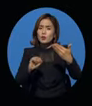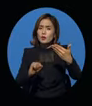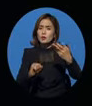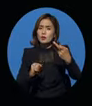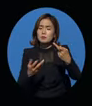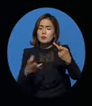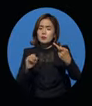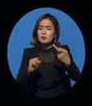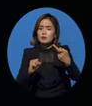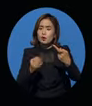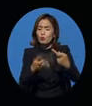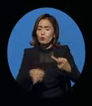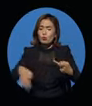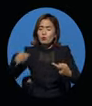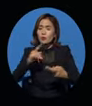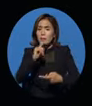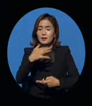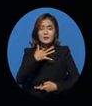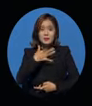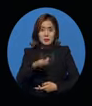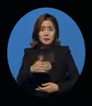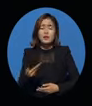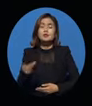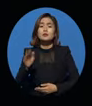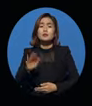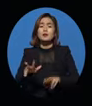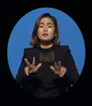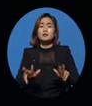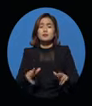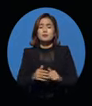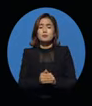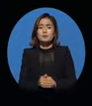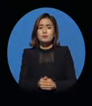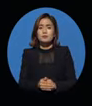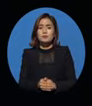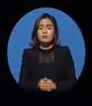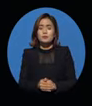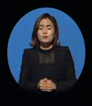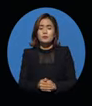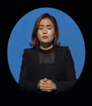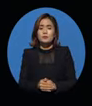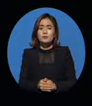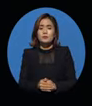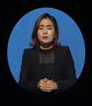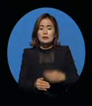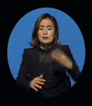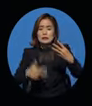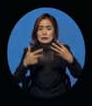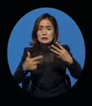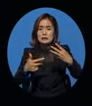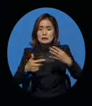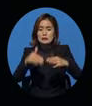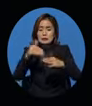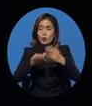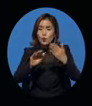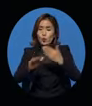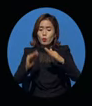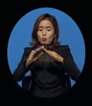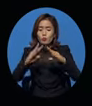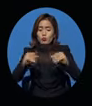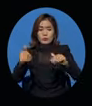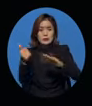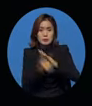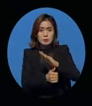올리자고 주장한 바는 없습니다 그러나 지금 사실 재보궐 선거 이후로 부동산 실패에 대해서 저희가